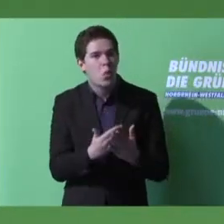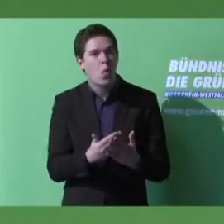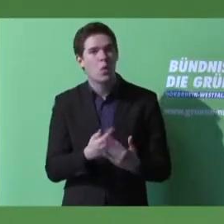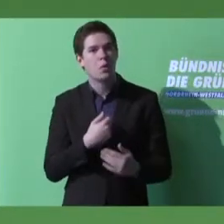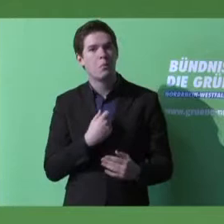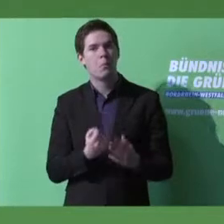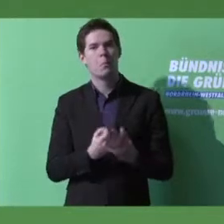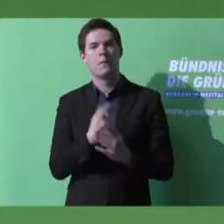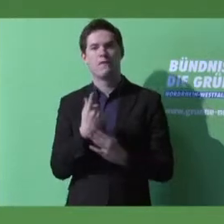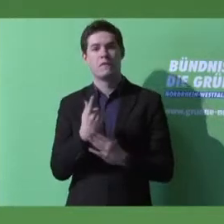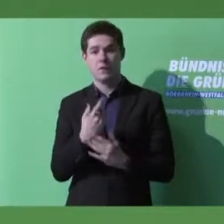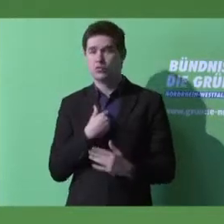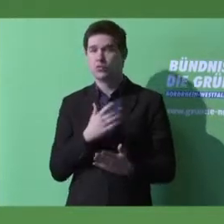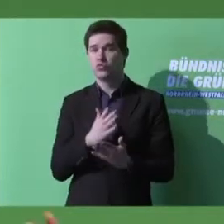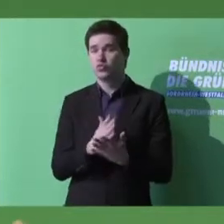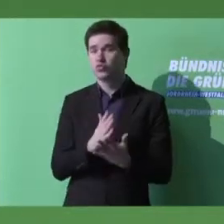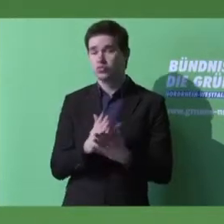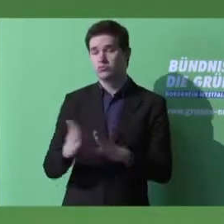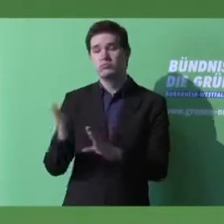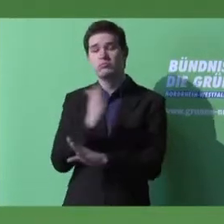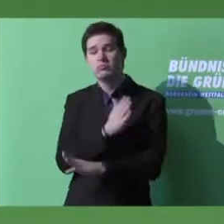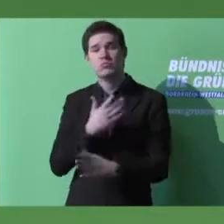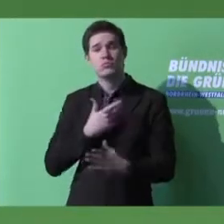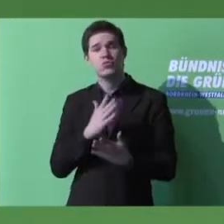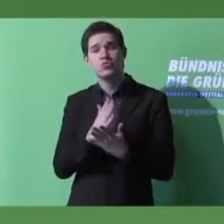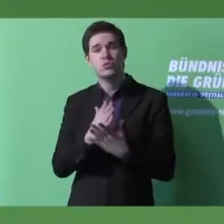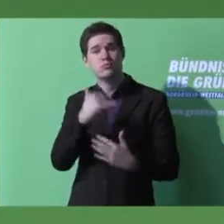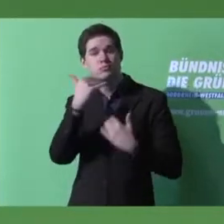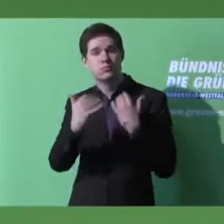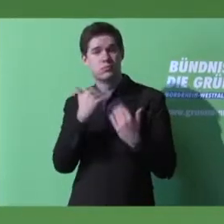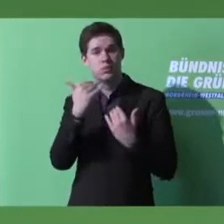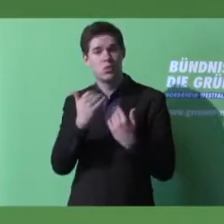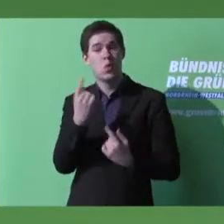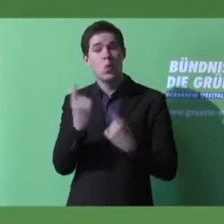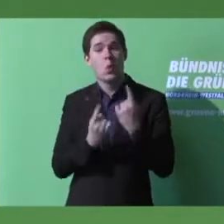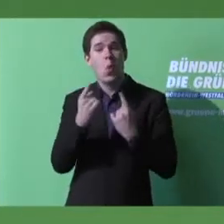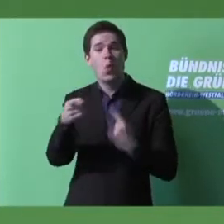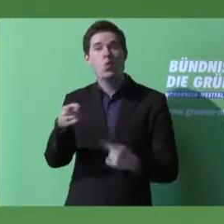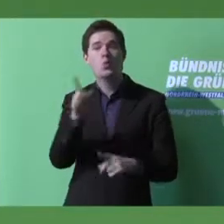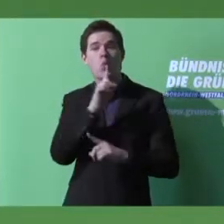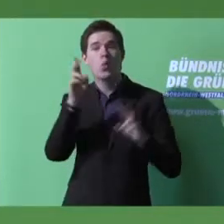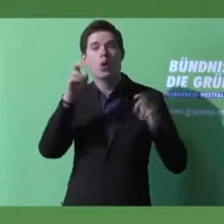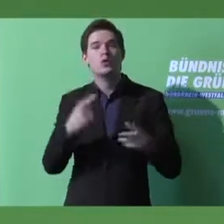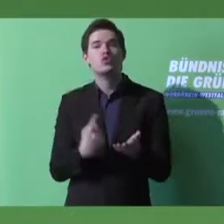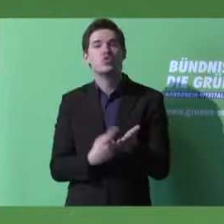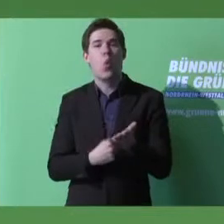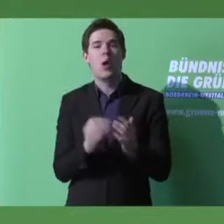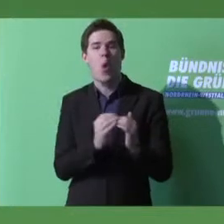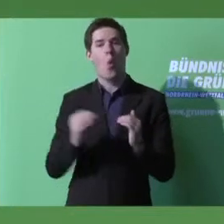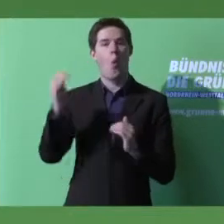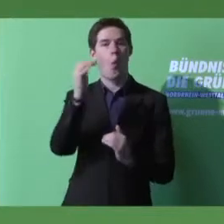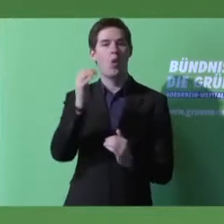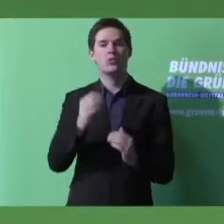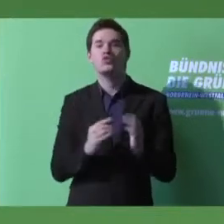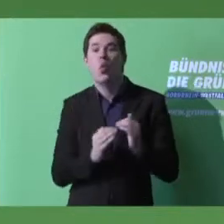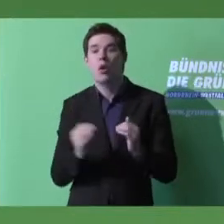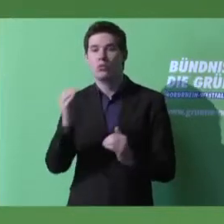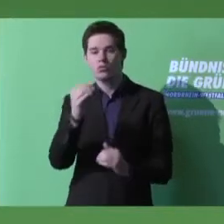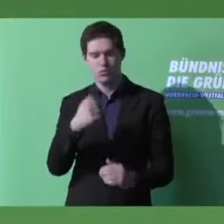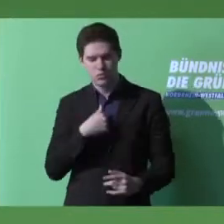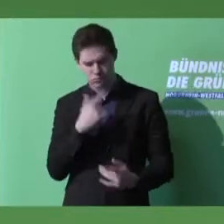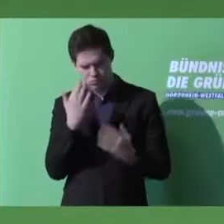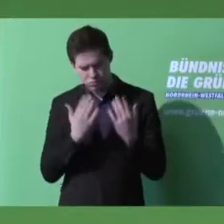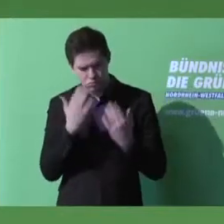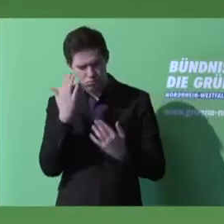Nachdem man über Wochen behauptet hat, die Grünen, das seien Steuererhöhungen. Und dann haben sie alle nachgerechnet. Die